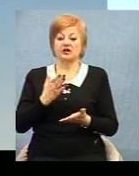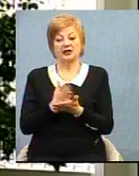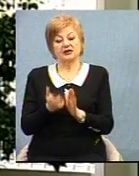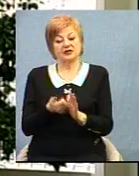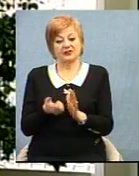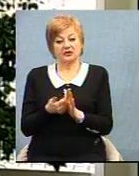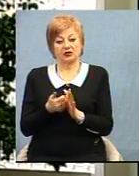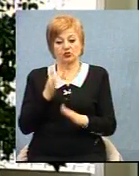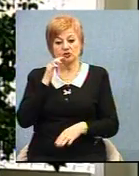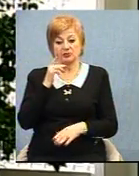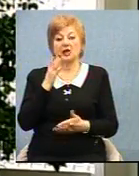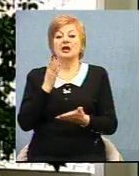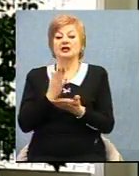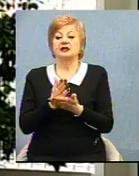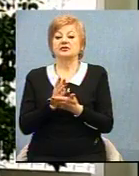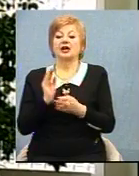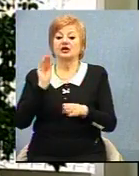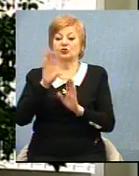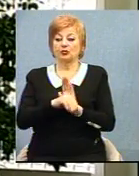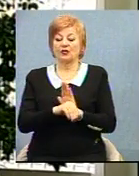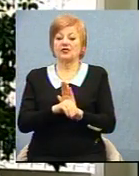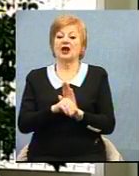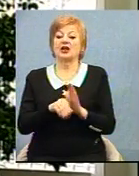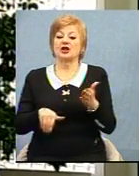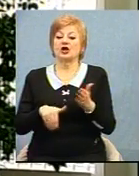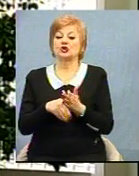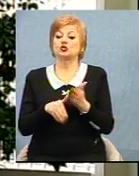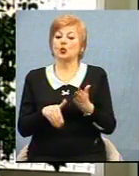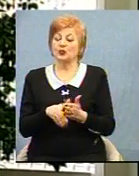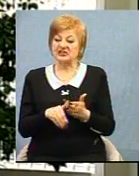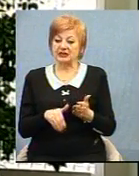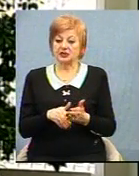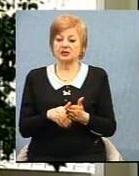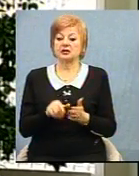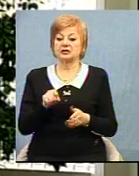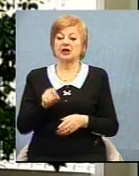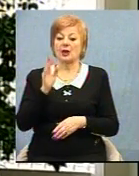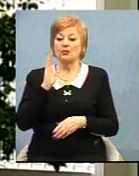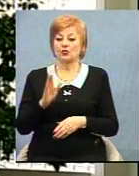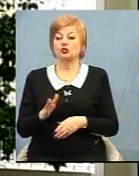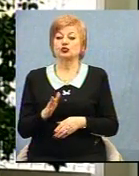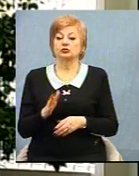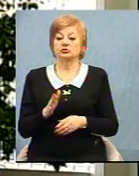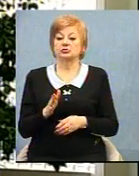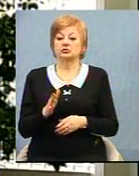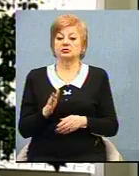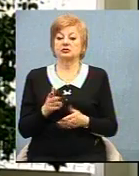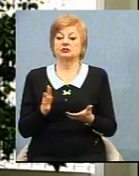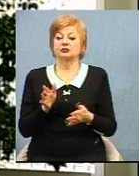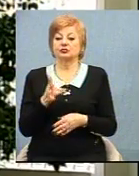недоліки? Починає від начислення туди субсидій, починає від того, що там будуть, скажімо так,